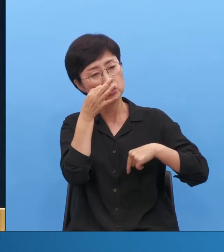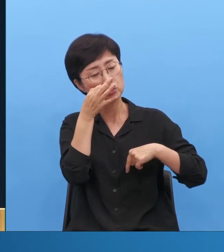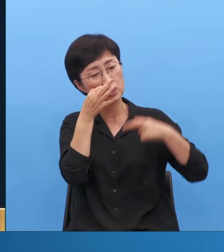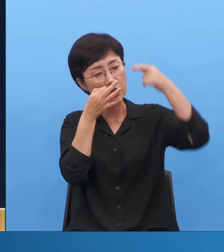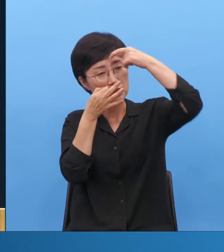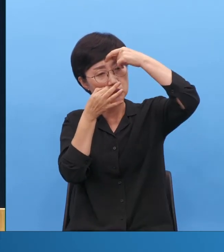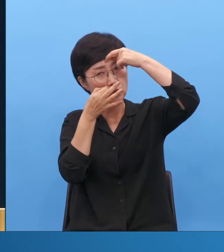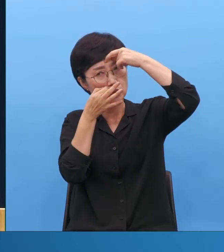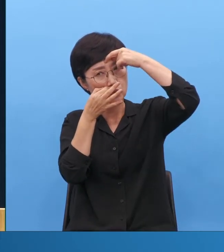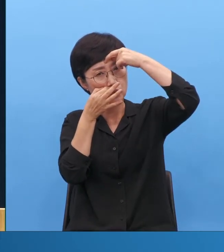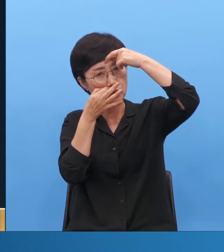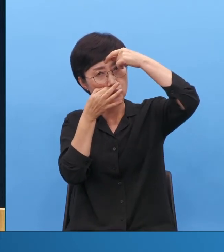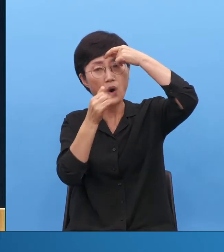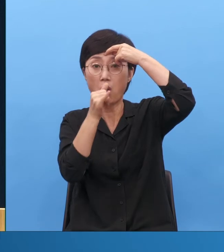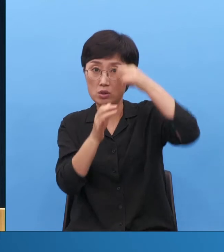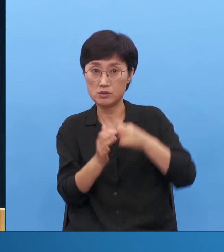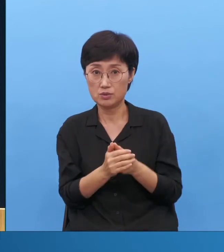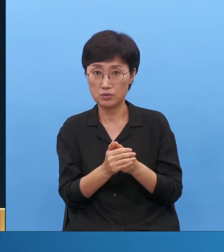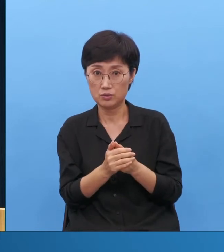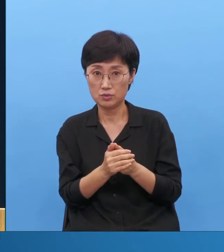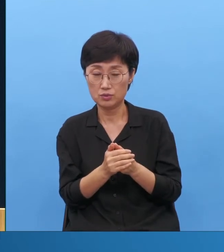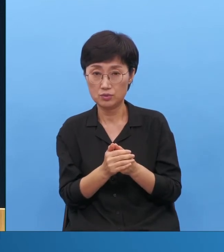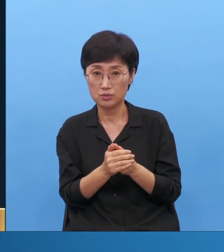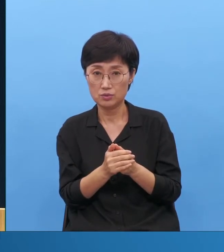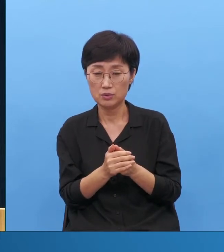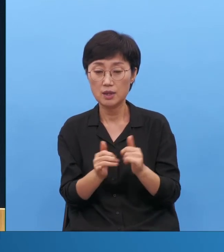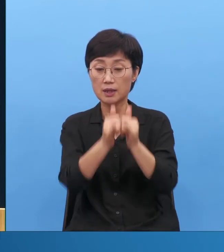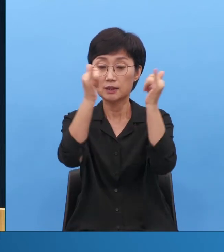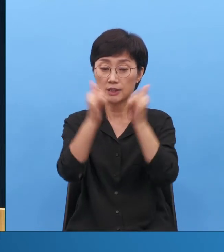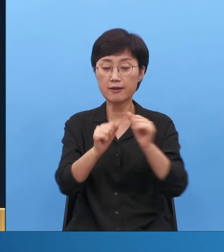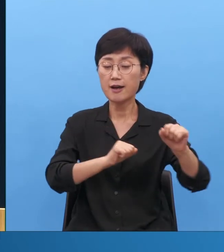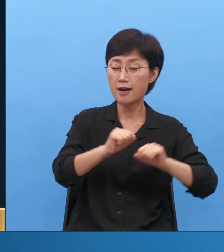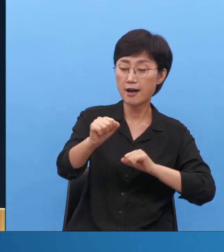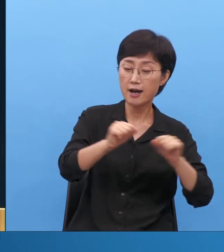of prayer. 아무 문제 없습니다. There's no problem.